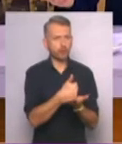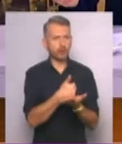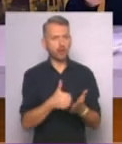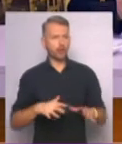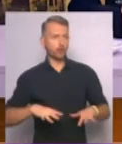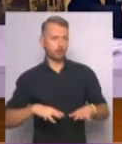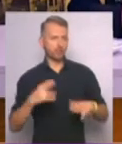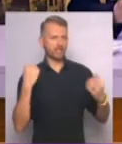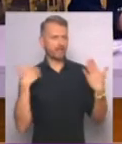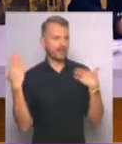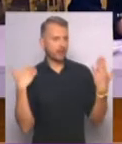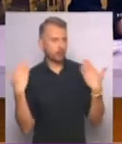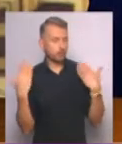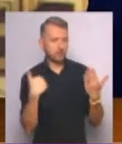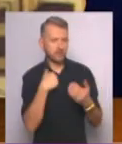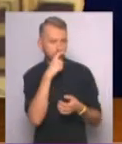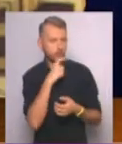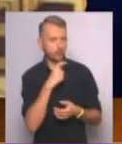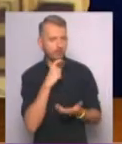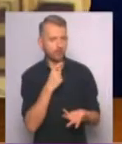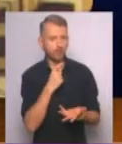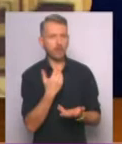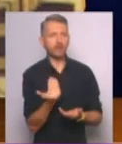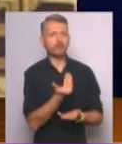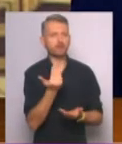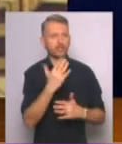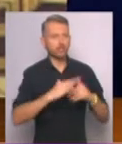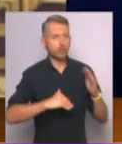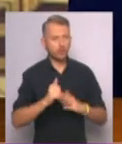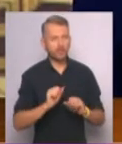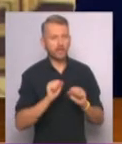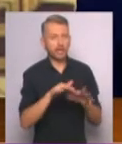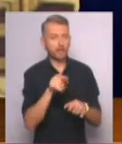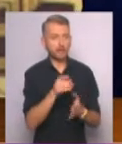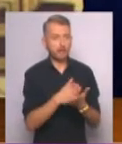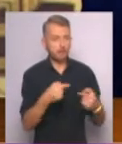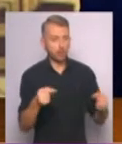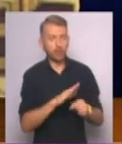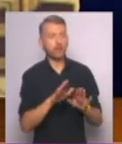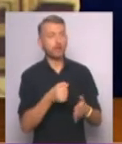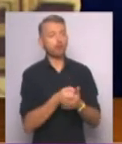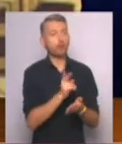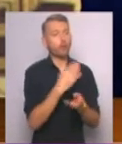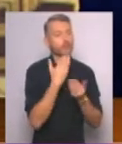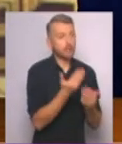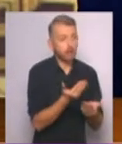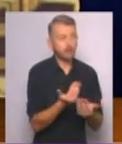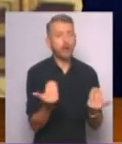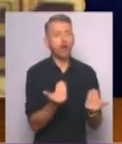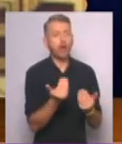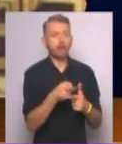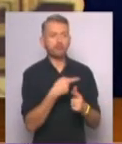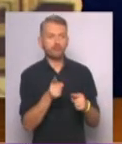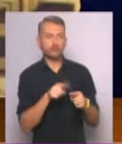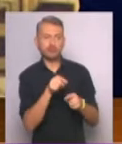фітнесу. Відповідно, ми не розуміємо, в чиї руки віддається це майно. Не тільки до кого звертатись, а до чи є це